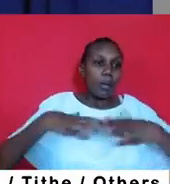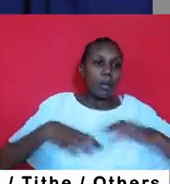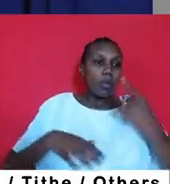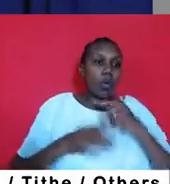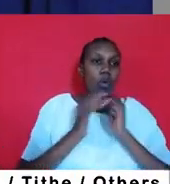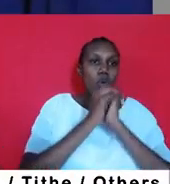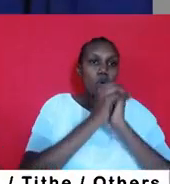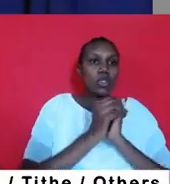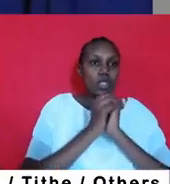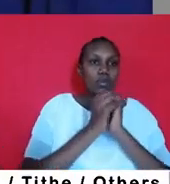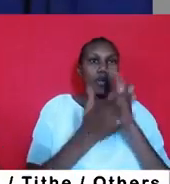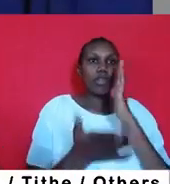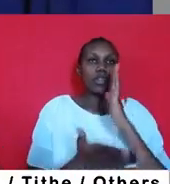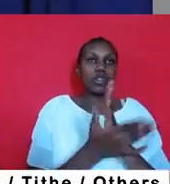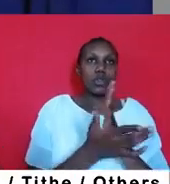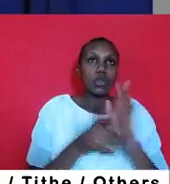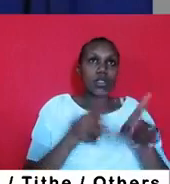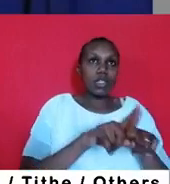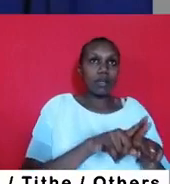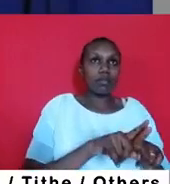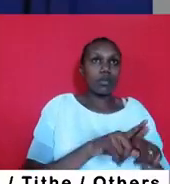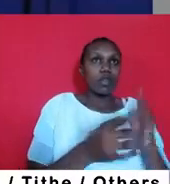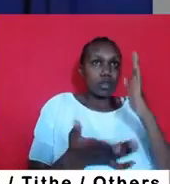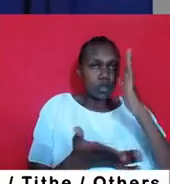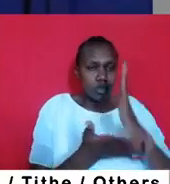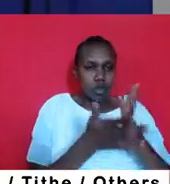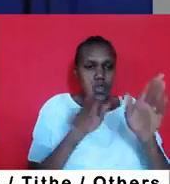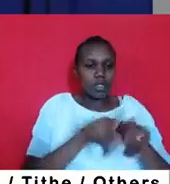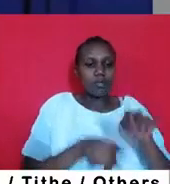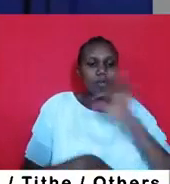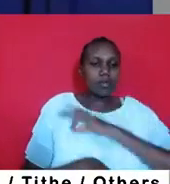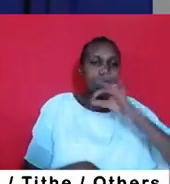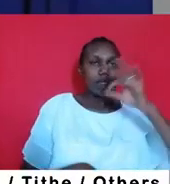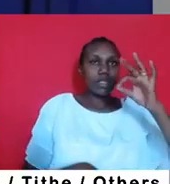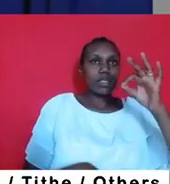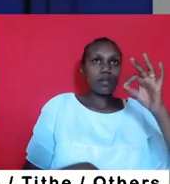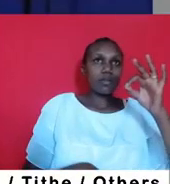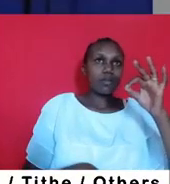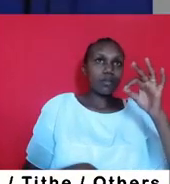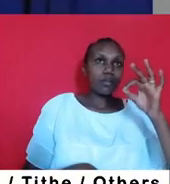waabuduo kwa haki na kweli na kwa roho.